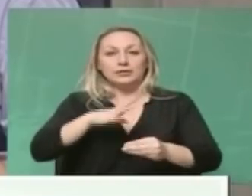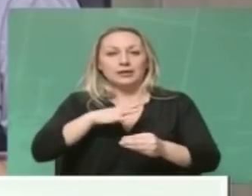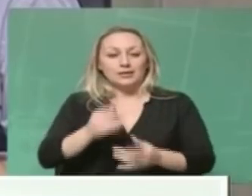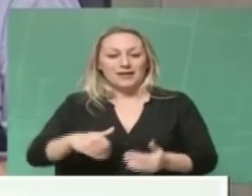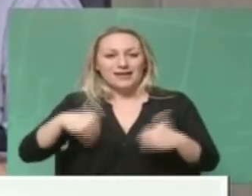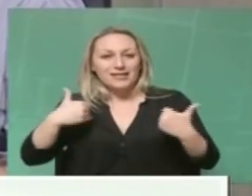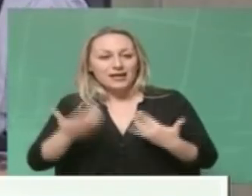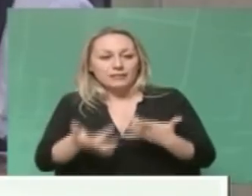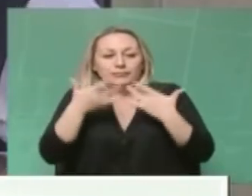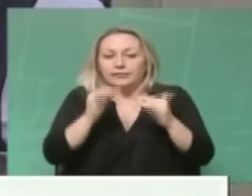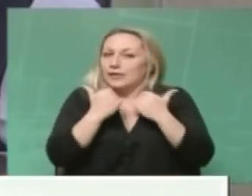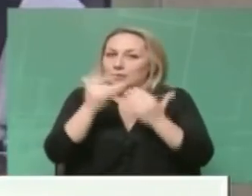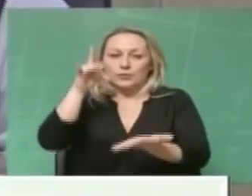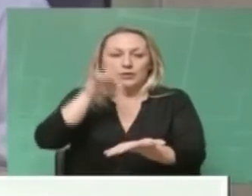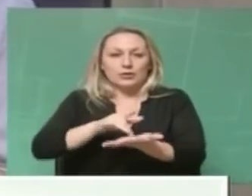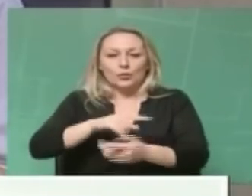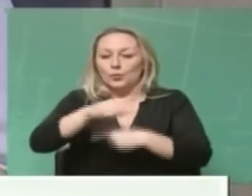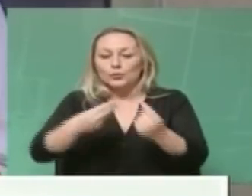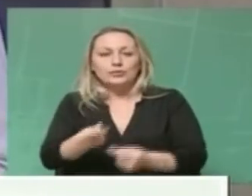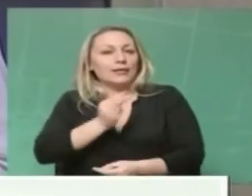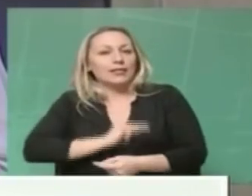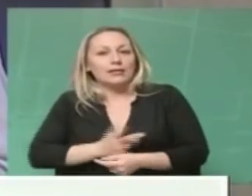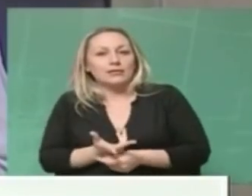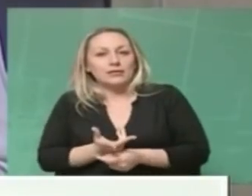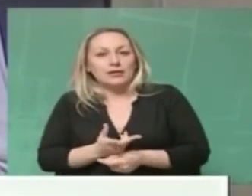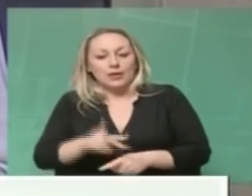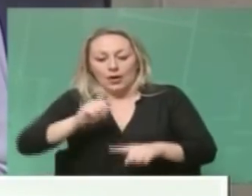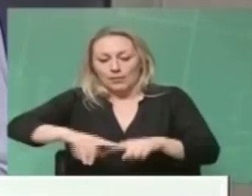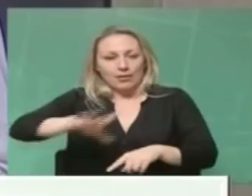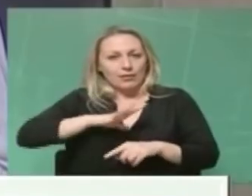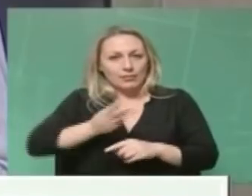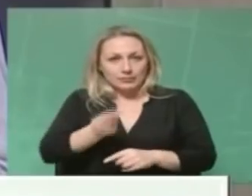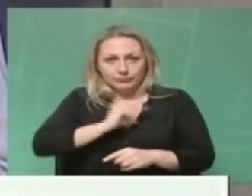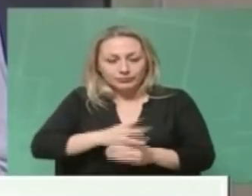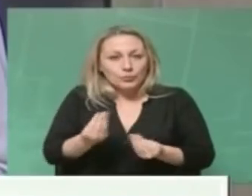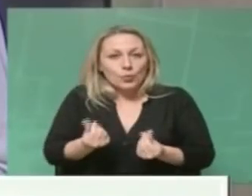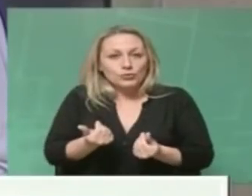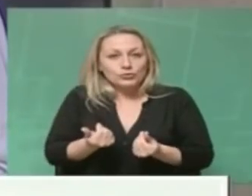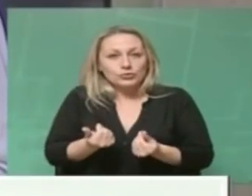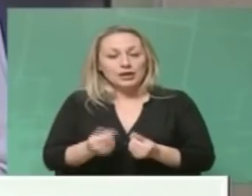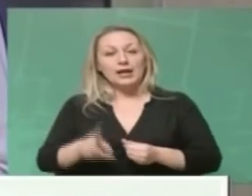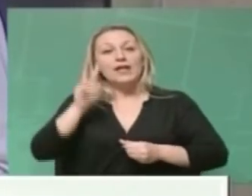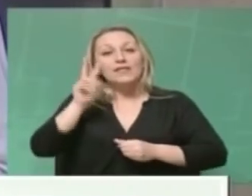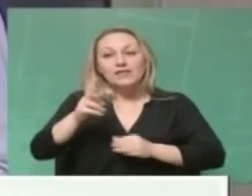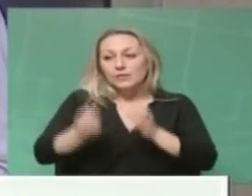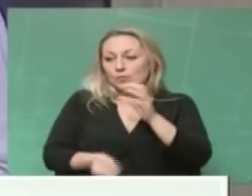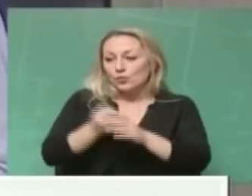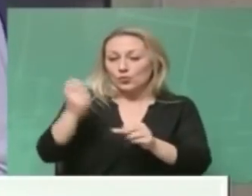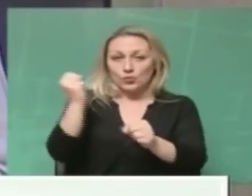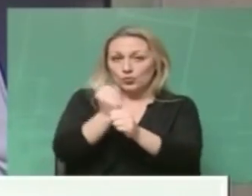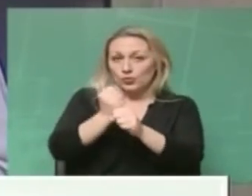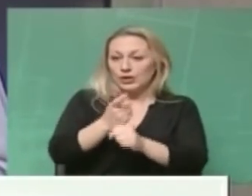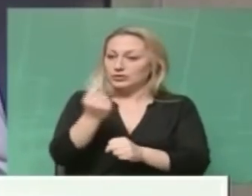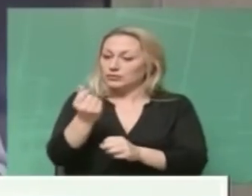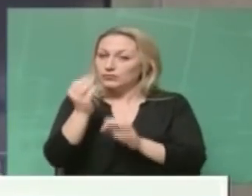από αυτή την ιστορία? Δεν βλέπουμε εμείς πώς κερδίζει ο λαός. Και μάλιστα δεν βλέπουμε να ανοίγουν και νέες δουλειές, καλά